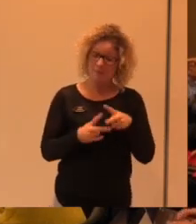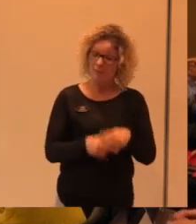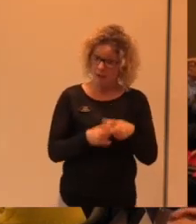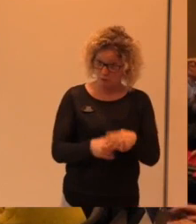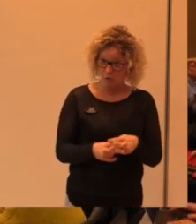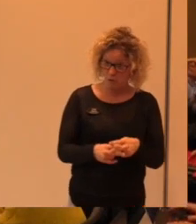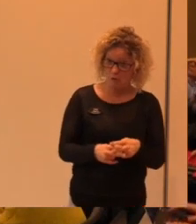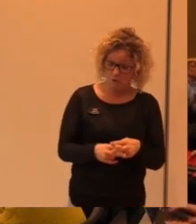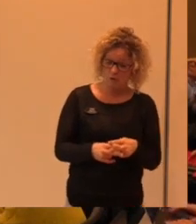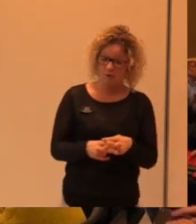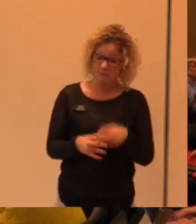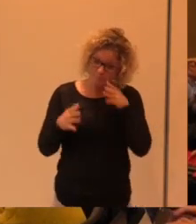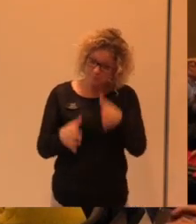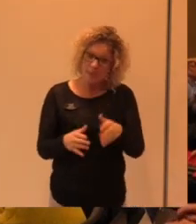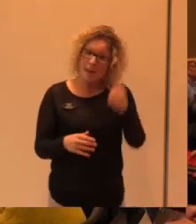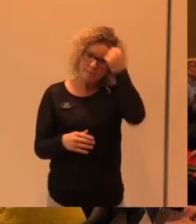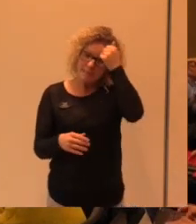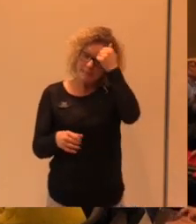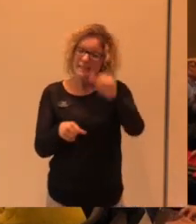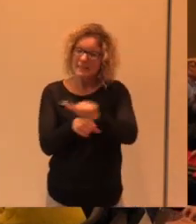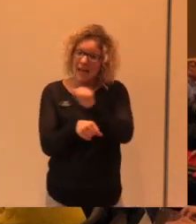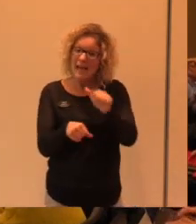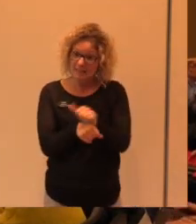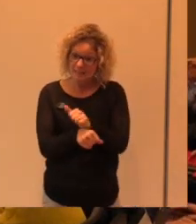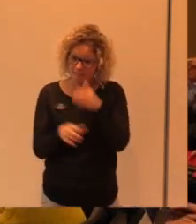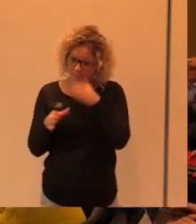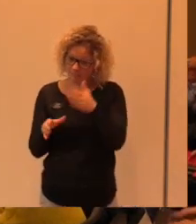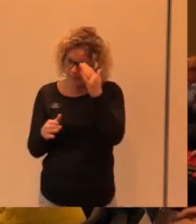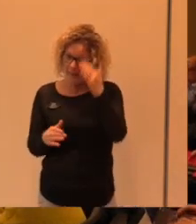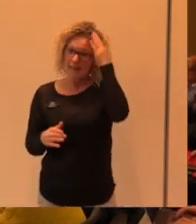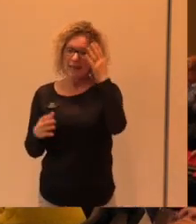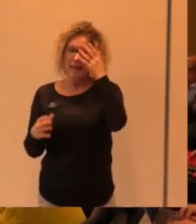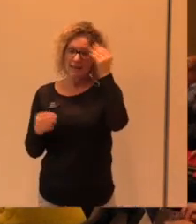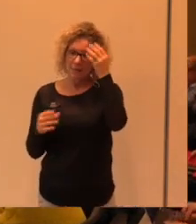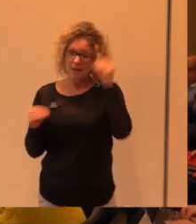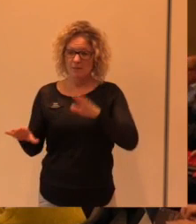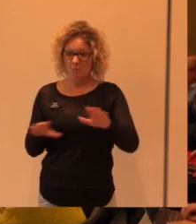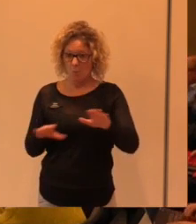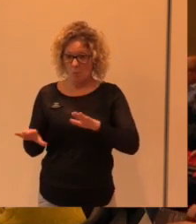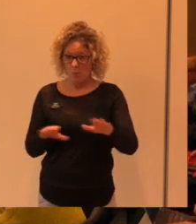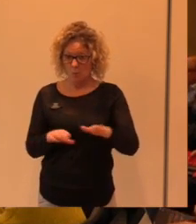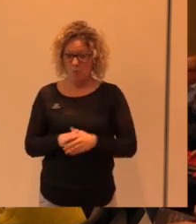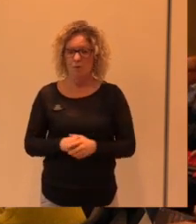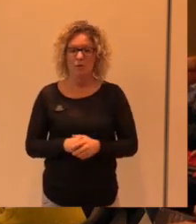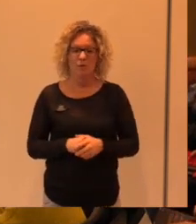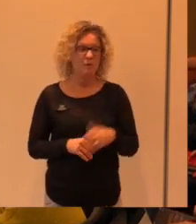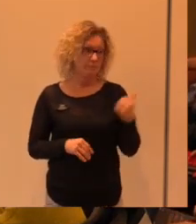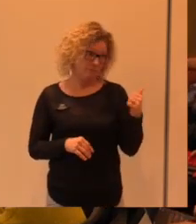som jobbar då med minnesträning då inom äldre- och demensvård. Och